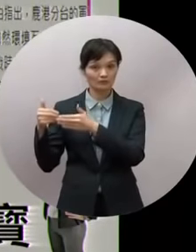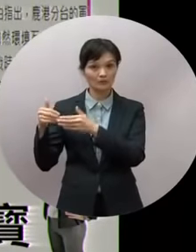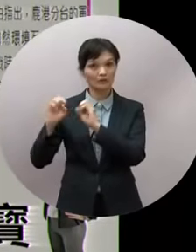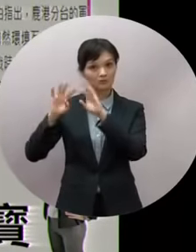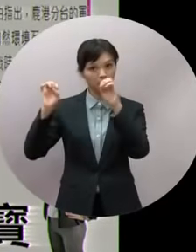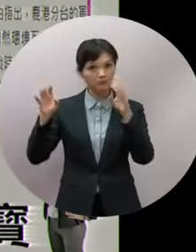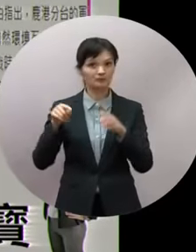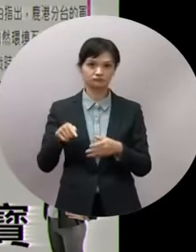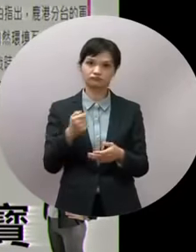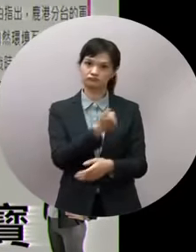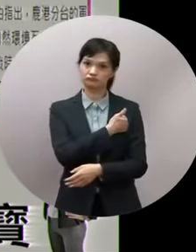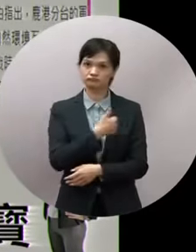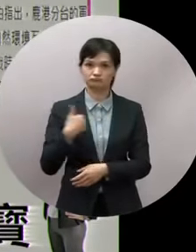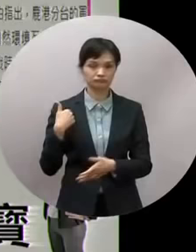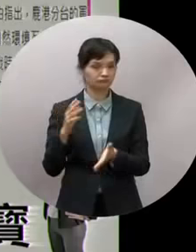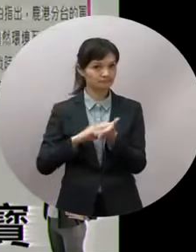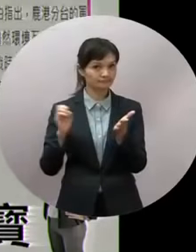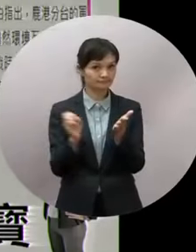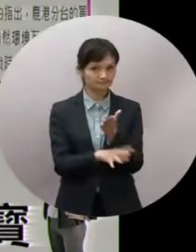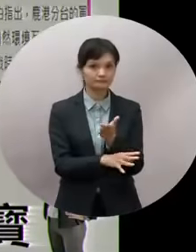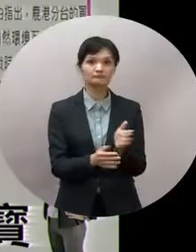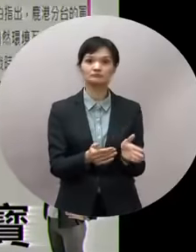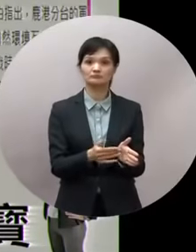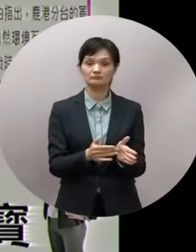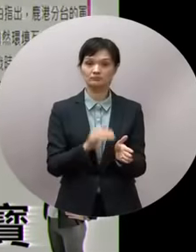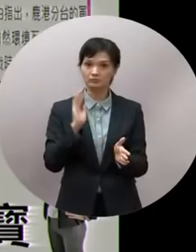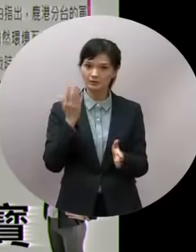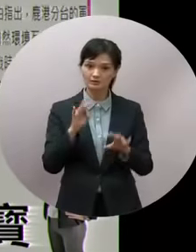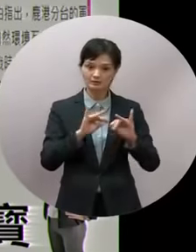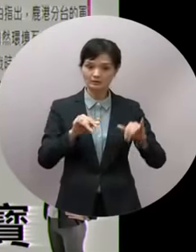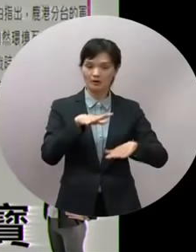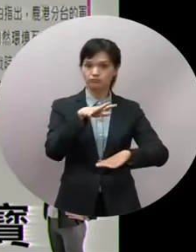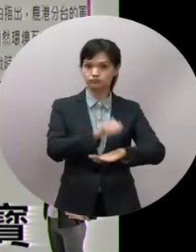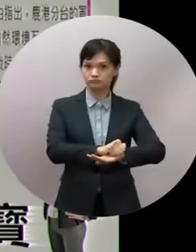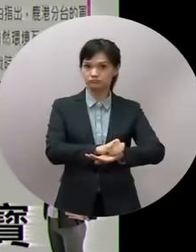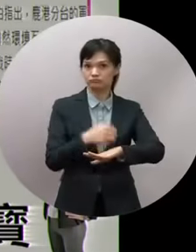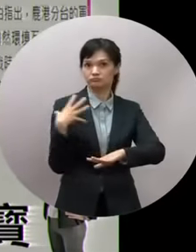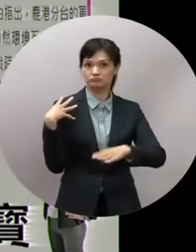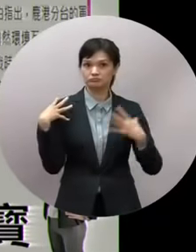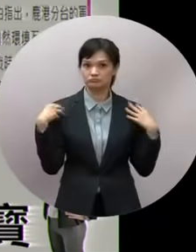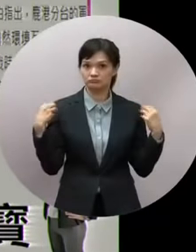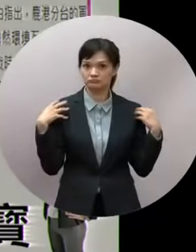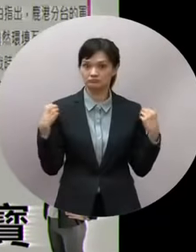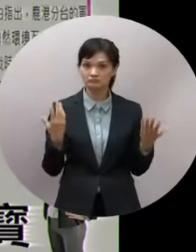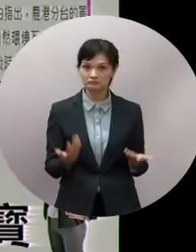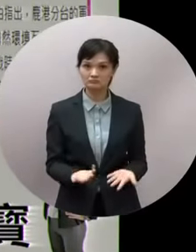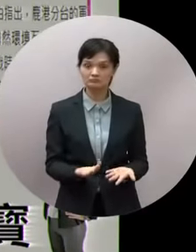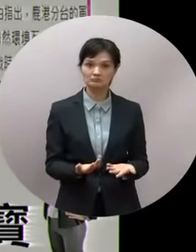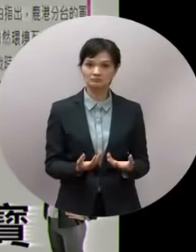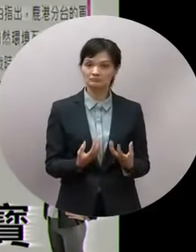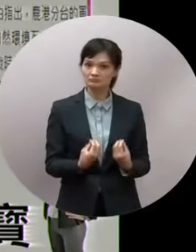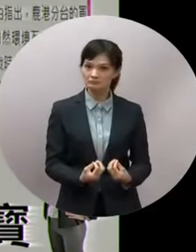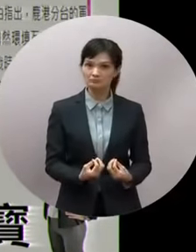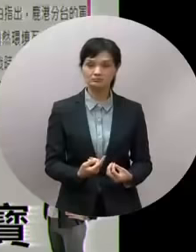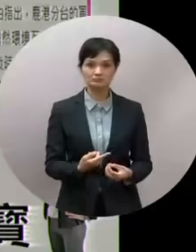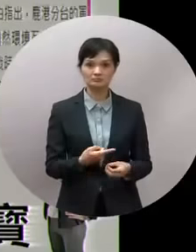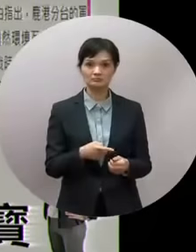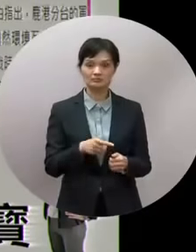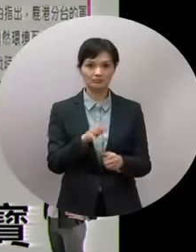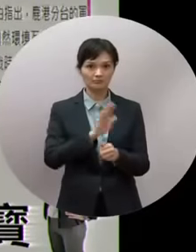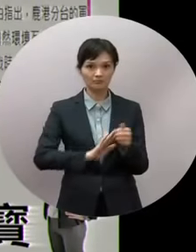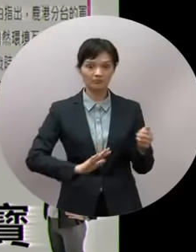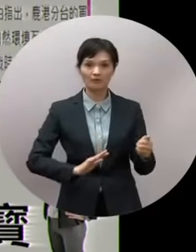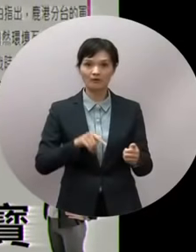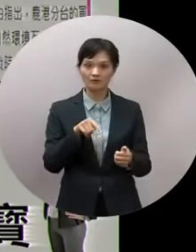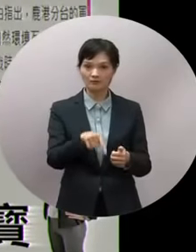丧失了，但是它还占据着陆港的精华地带，所以阻碍到地方的发展，还让民